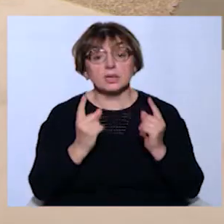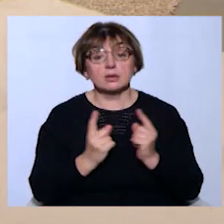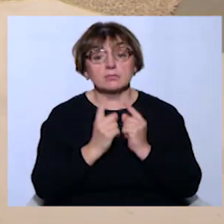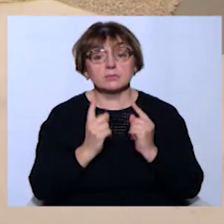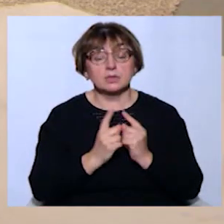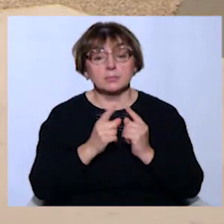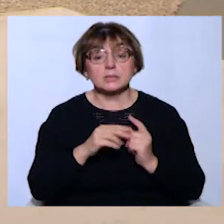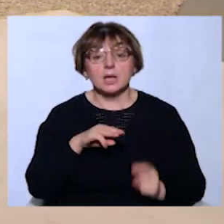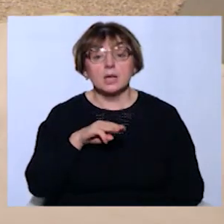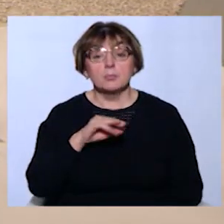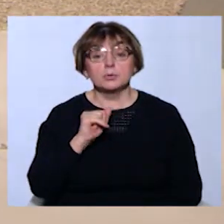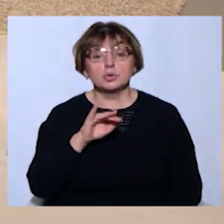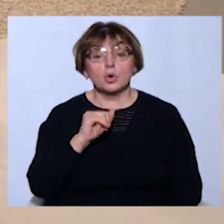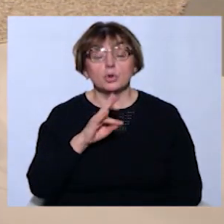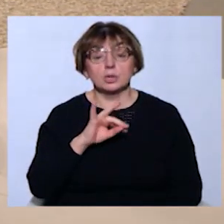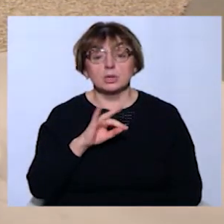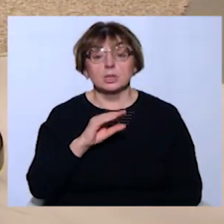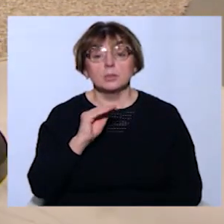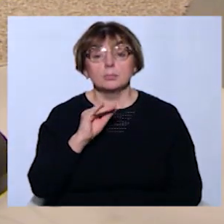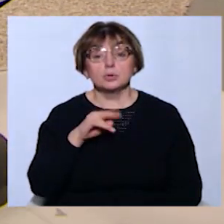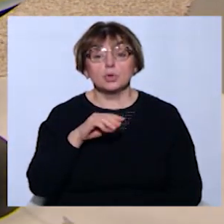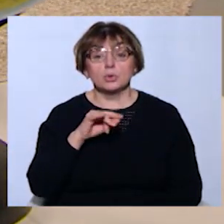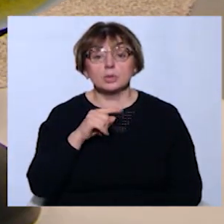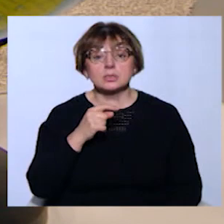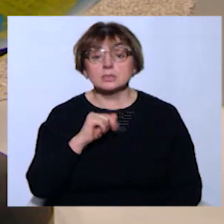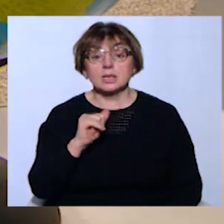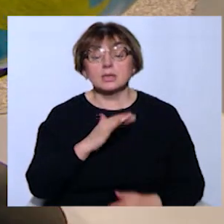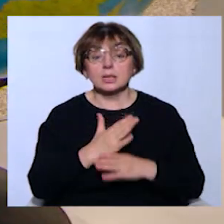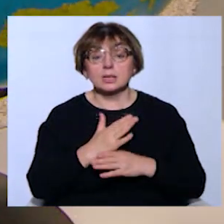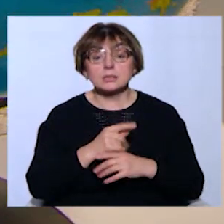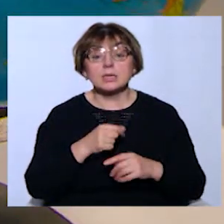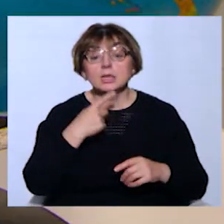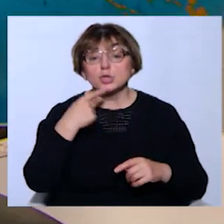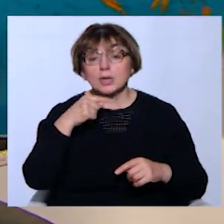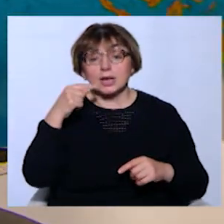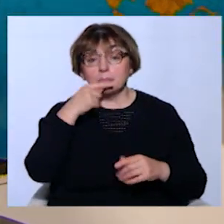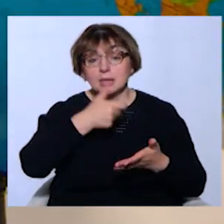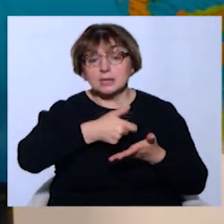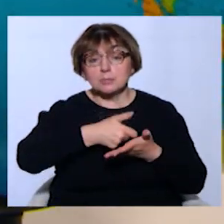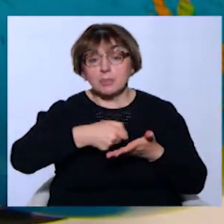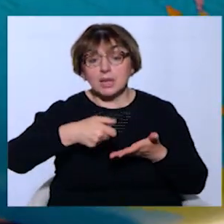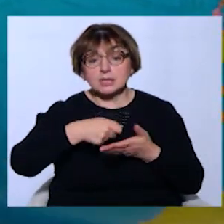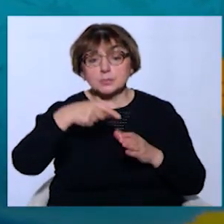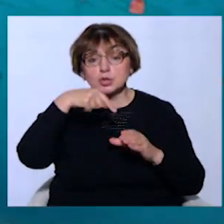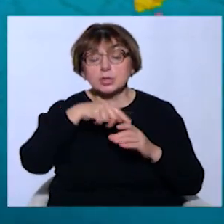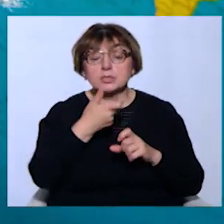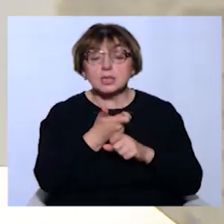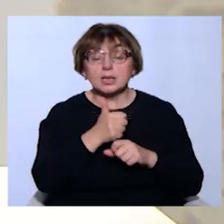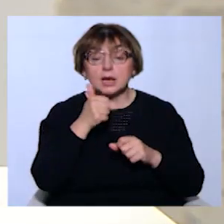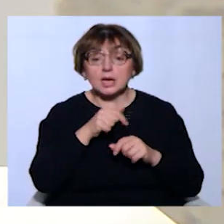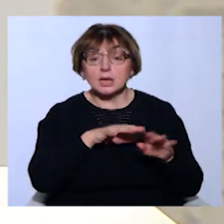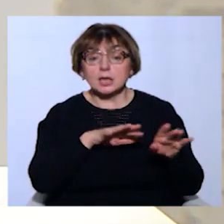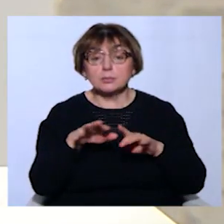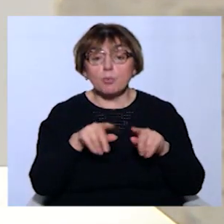ეს არის ფტორი. ფტორი შედის კბილის პასტების შემადგენლობაში, რადგან ძალიან კარგად მოქმედებს